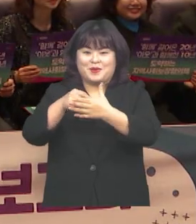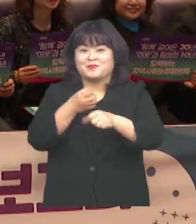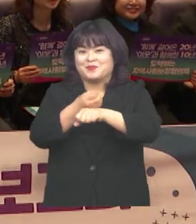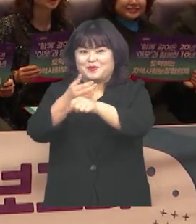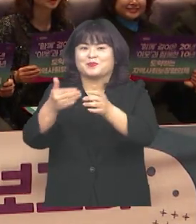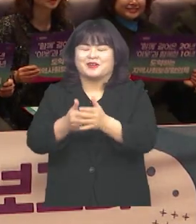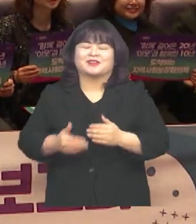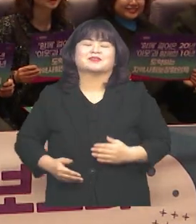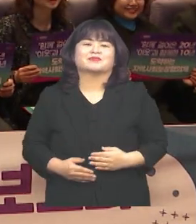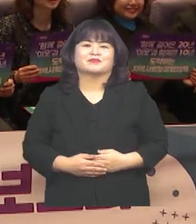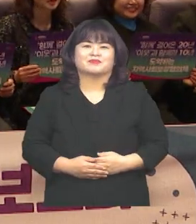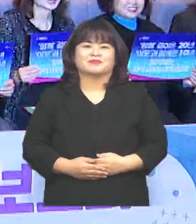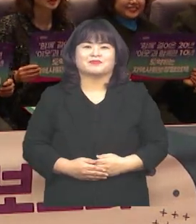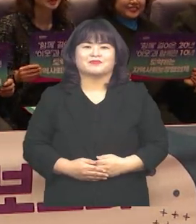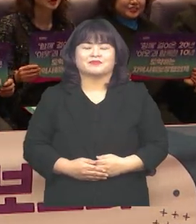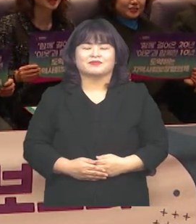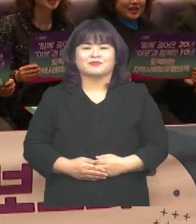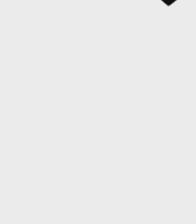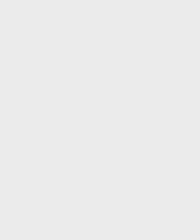인사를 전했습니다.